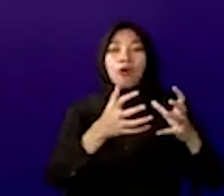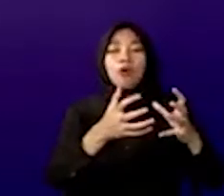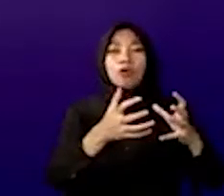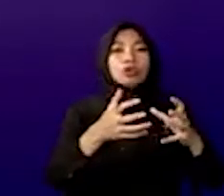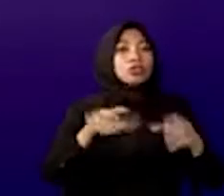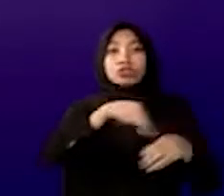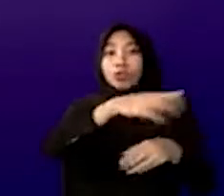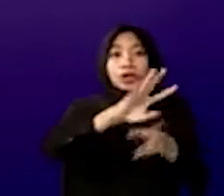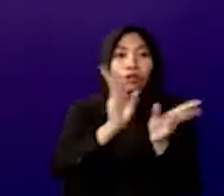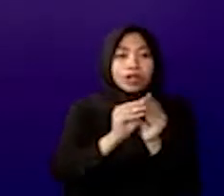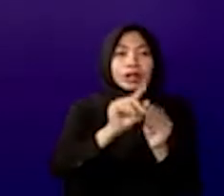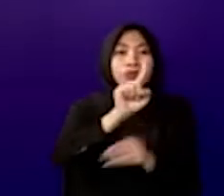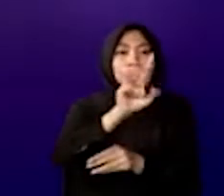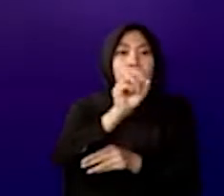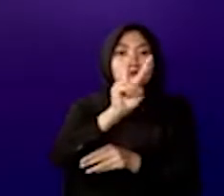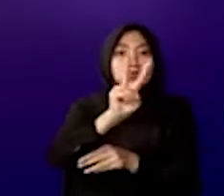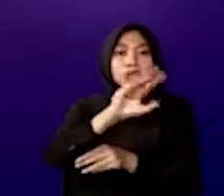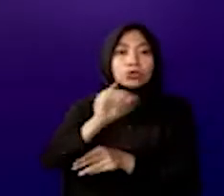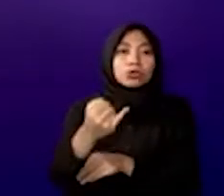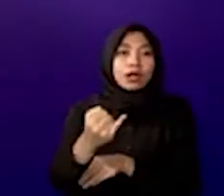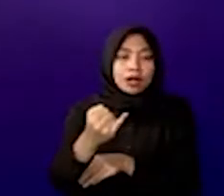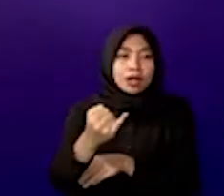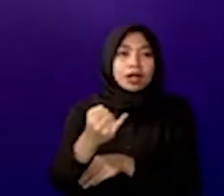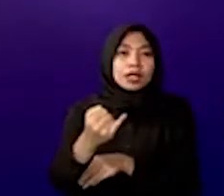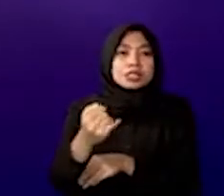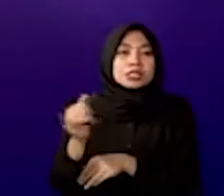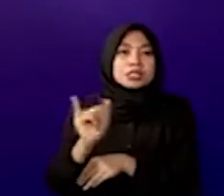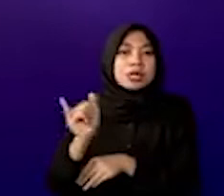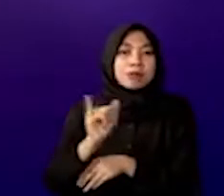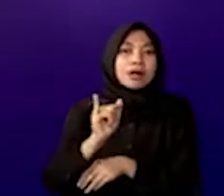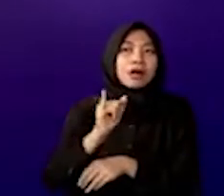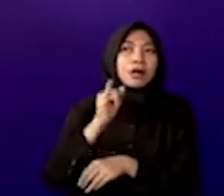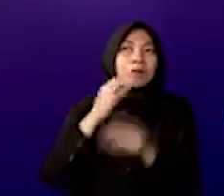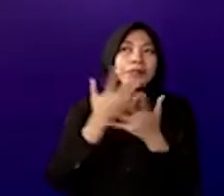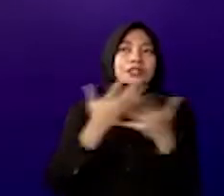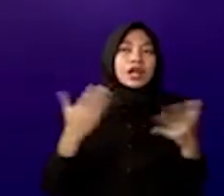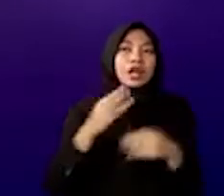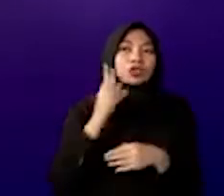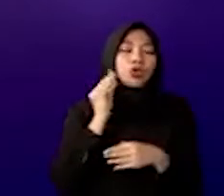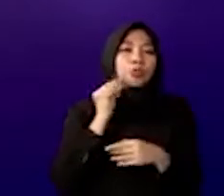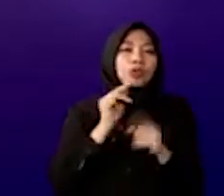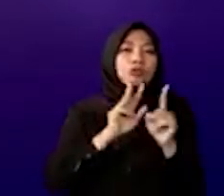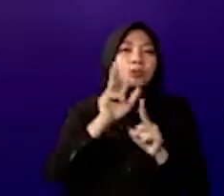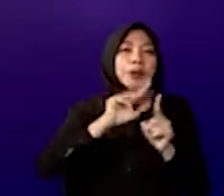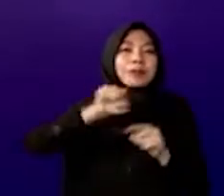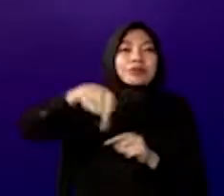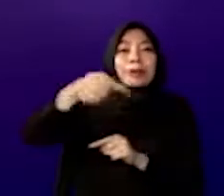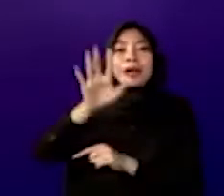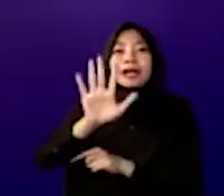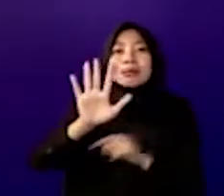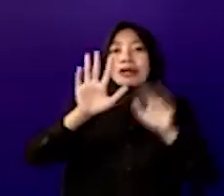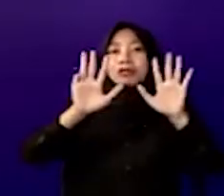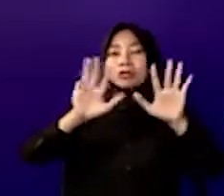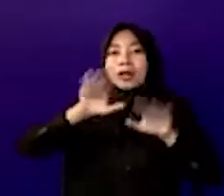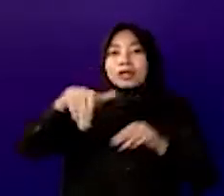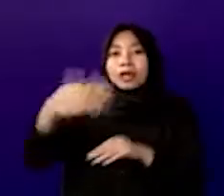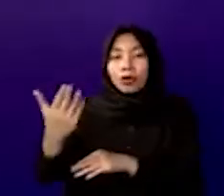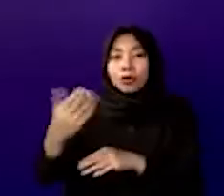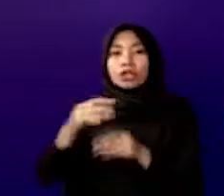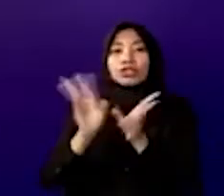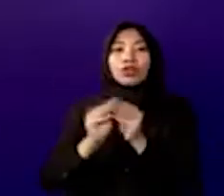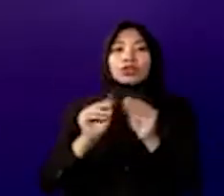totalnya 102 juta dan masyarakat yang usia ee 15 eh 19 sampai 59 totalnya ada